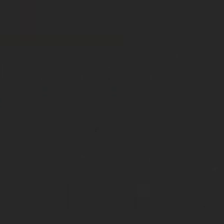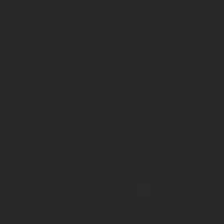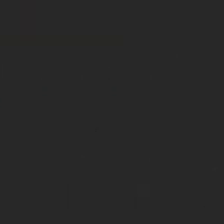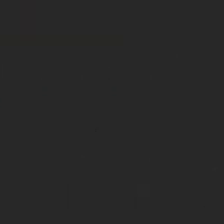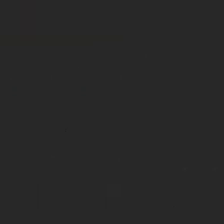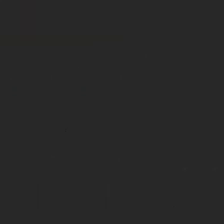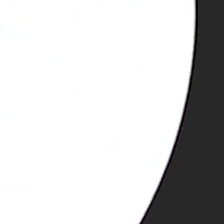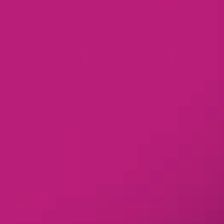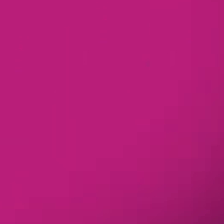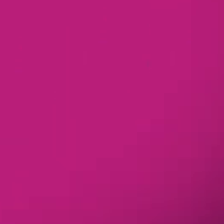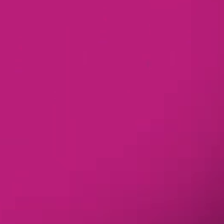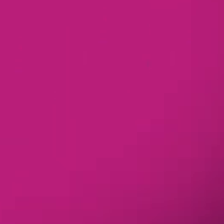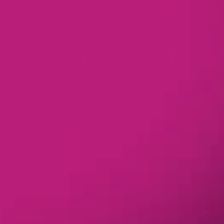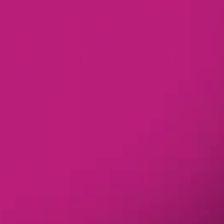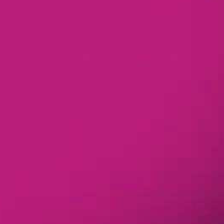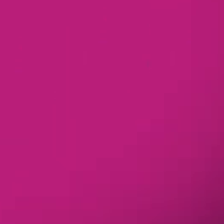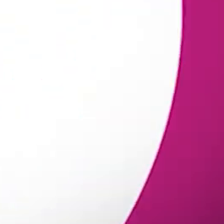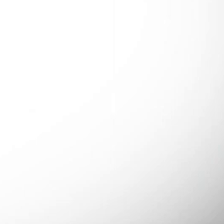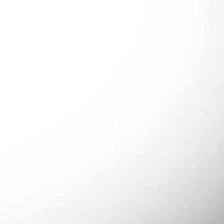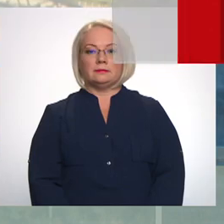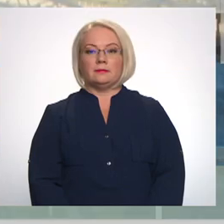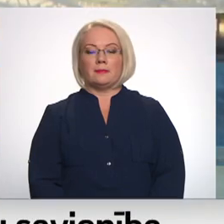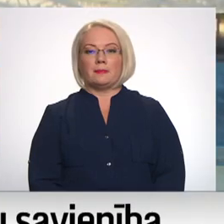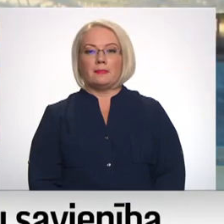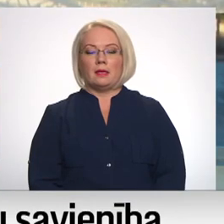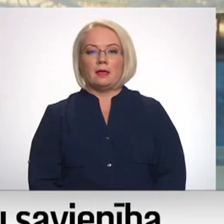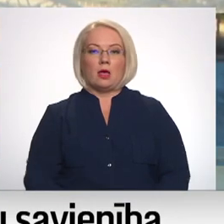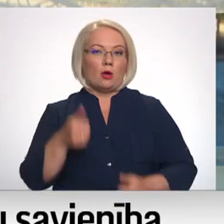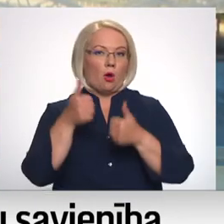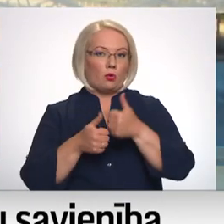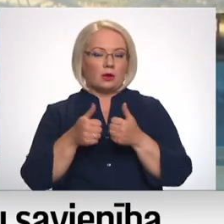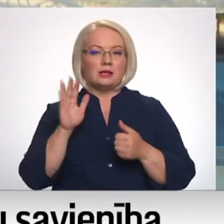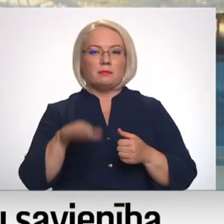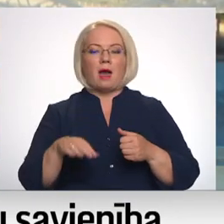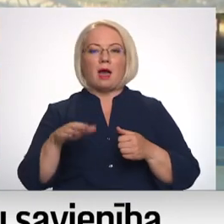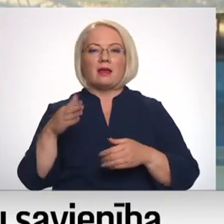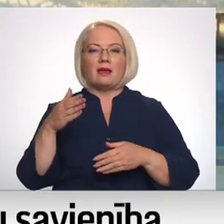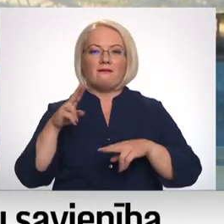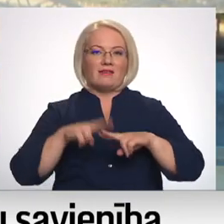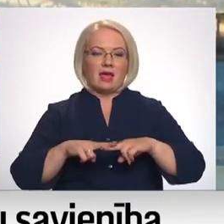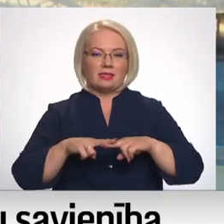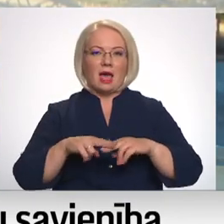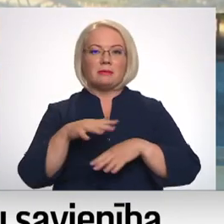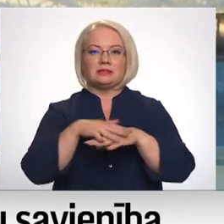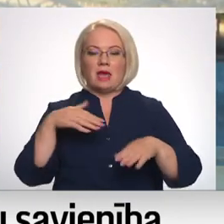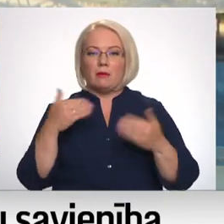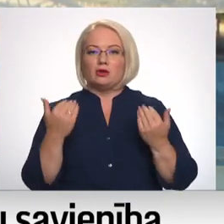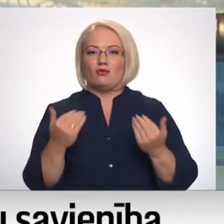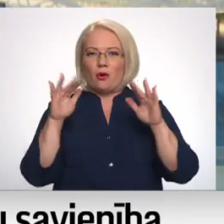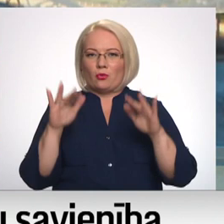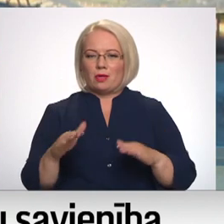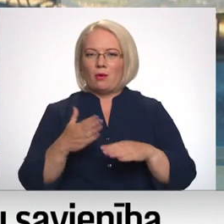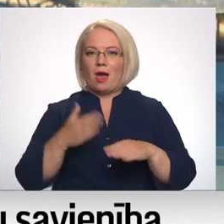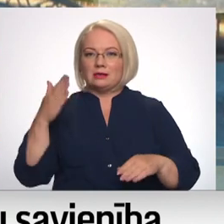Re, viss ēters ir te! Konkurence par vietām Saeimā šodien būs asa.